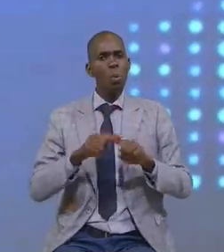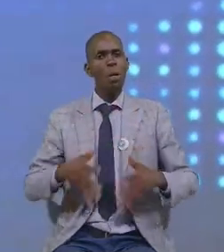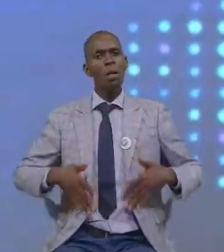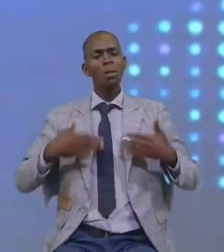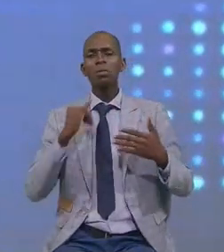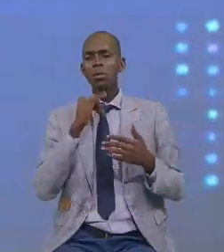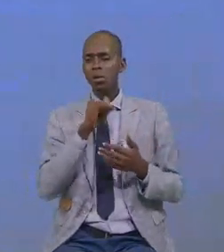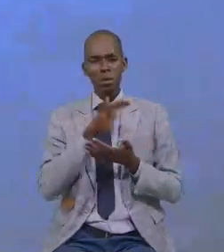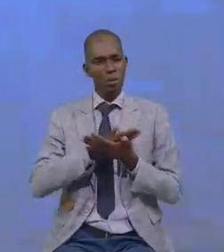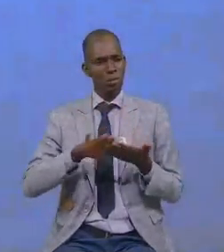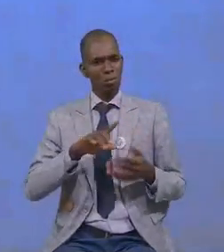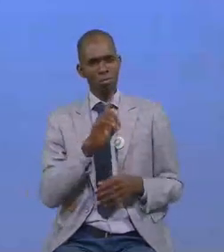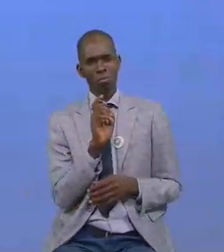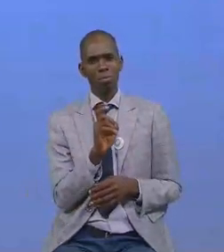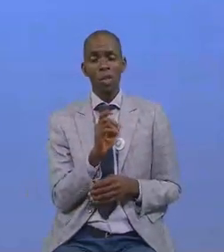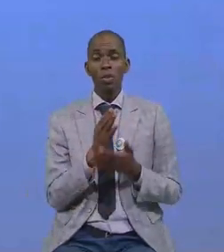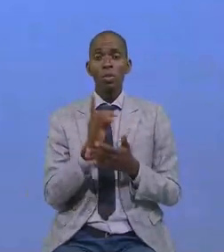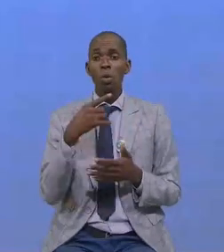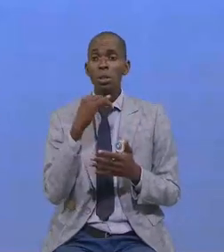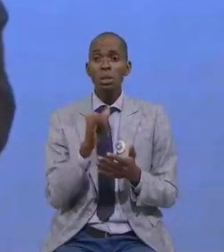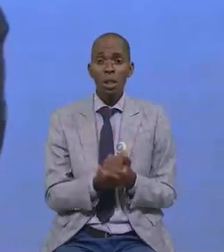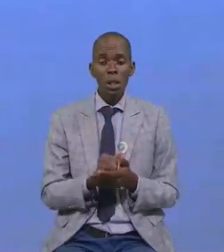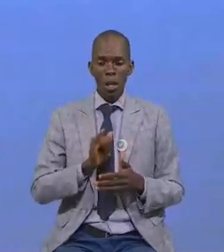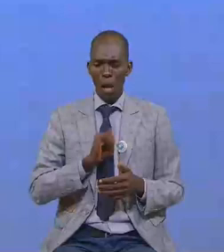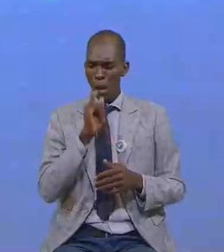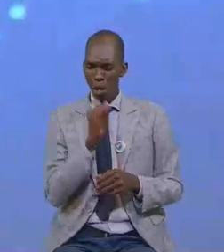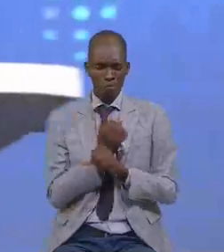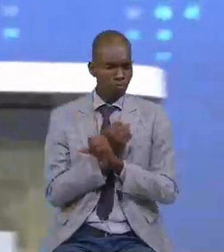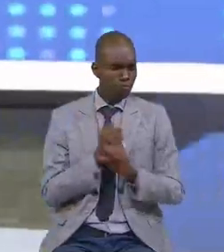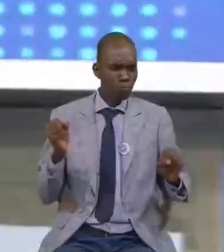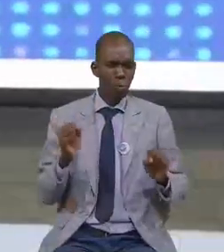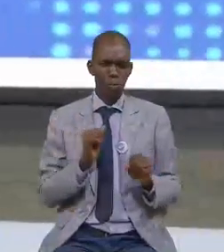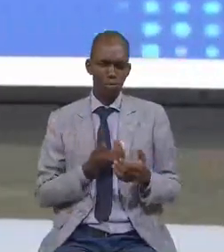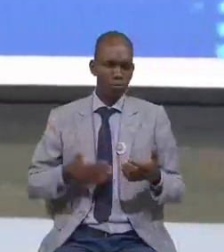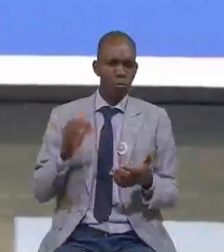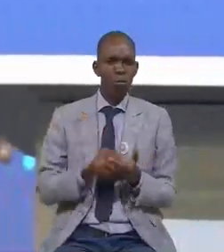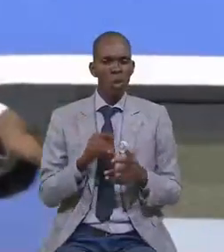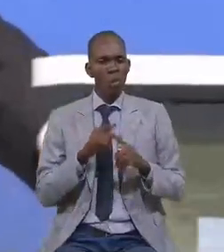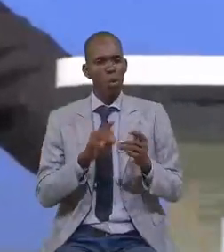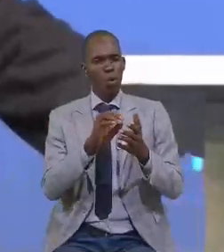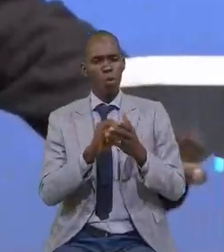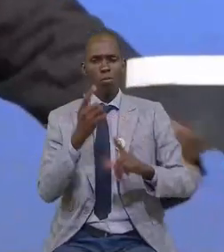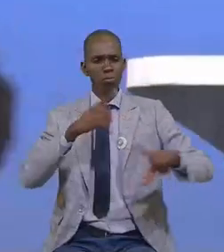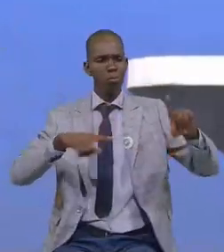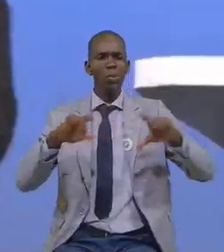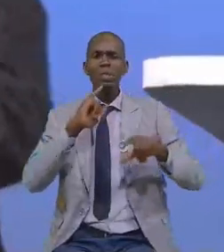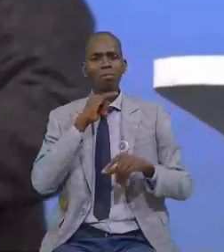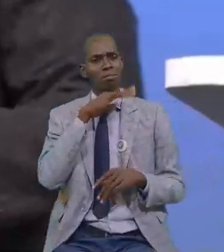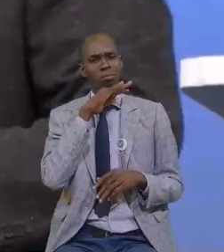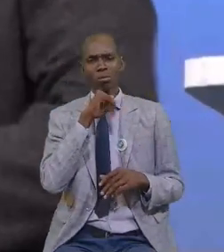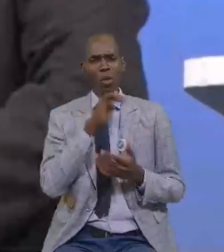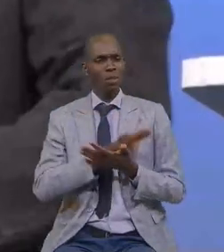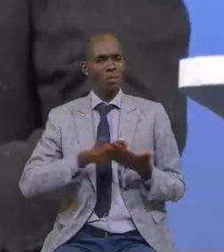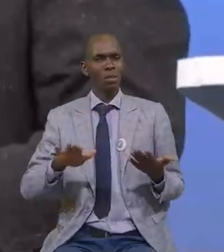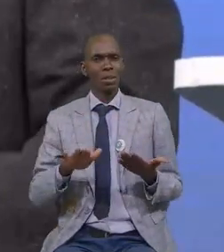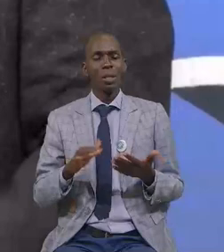pas pure. Quelqu'un dit que je suis sauvé, je suis né de nouveau, mais son langage n'est pas pur. Quelqu'un dit